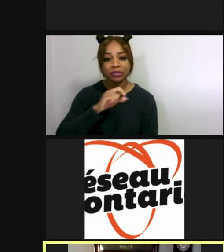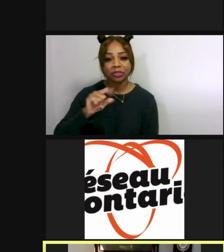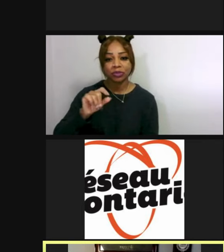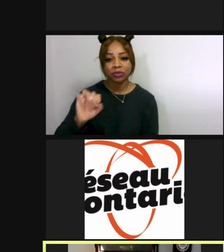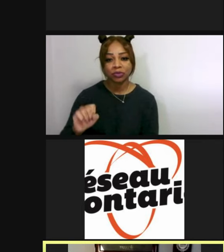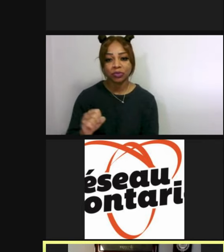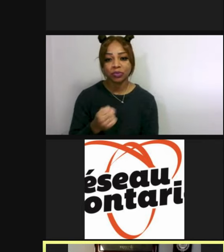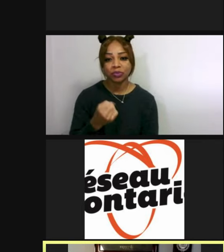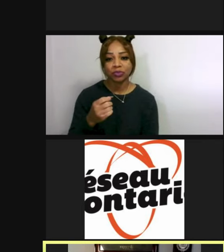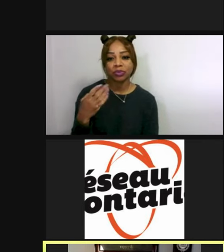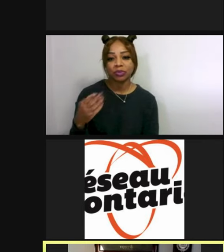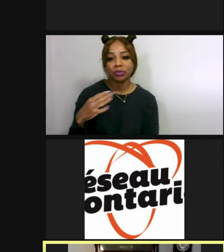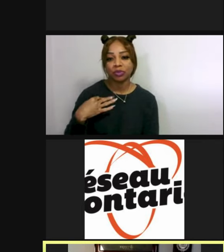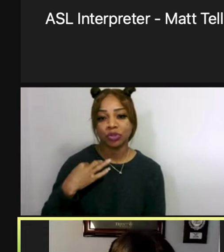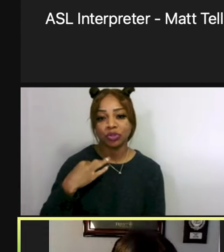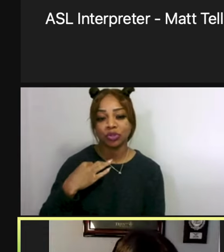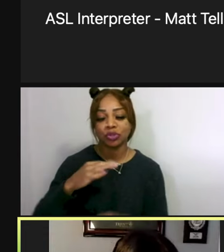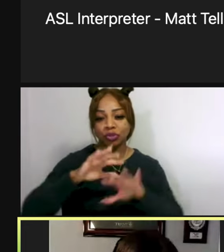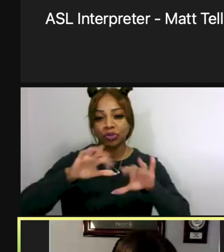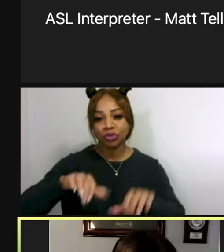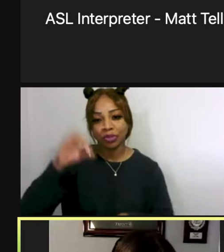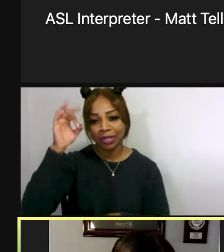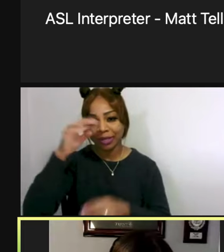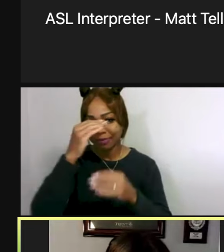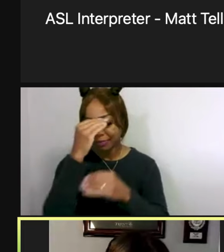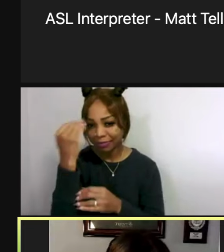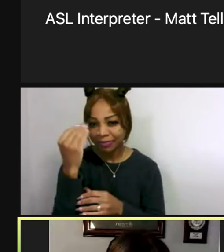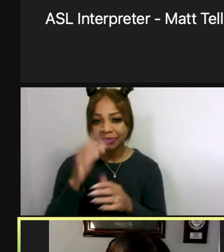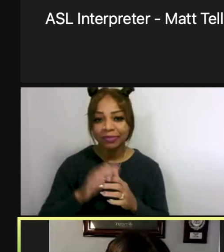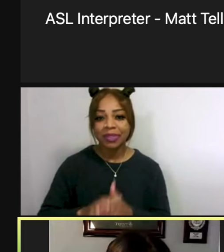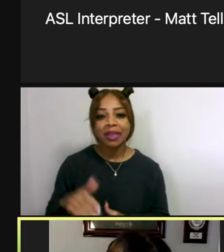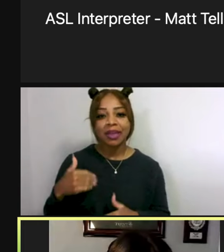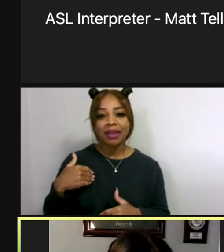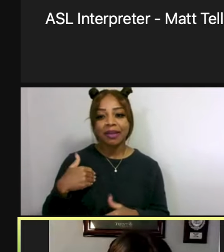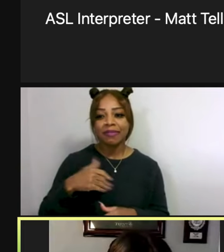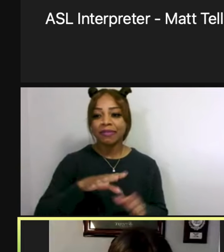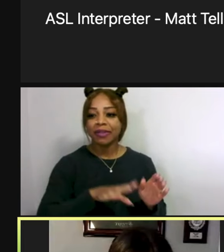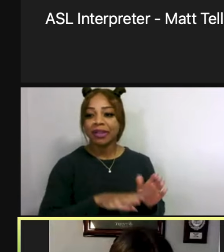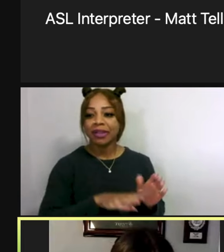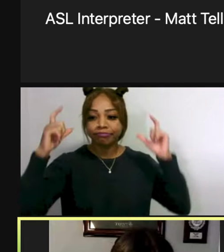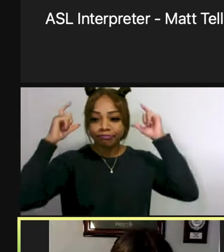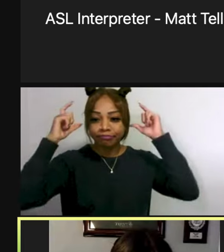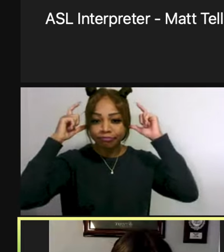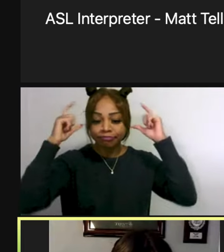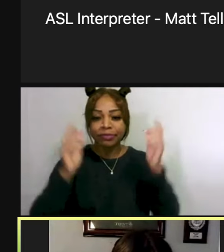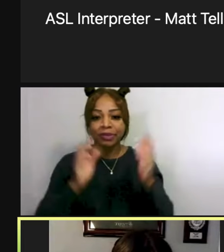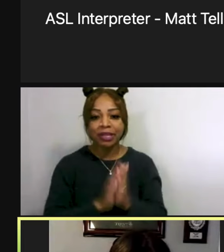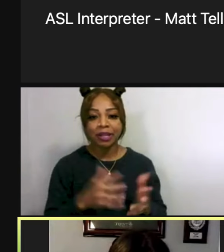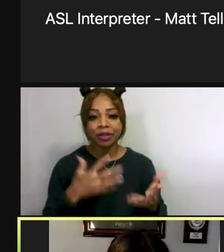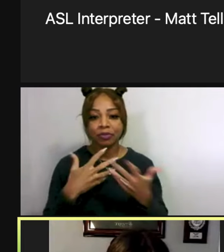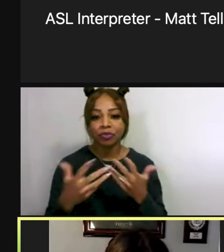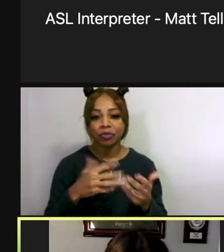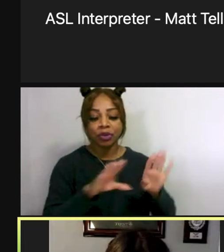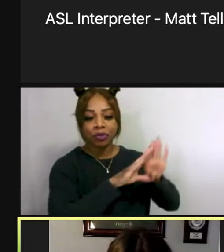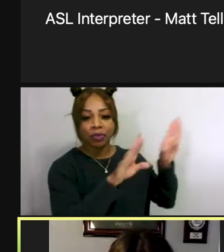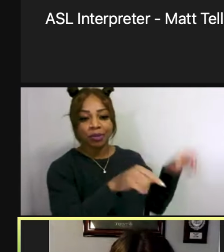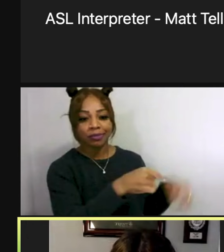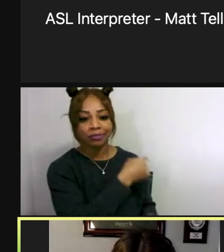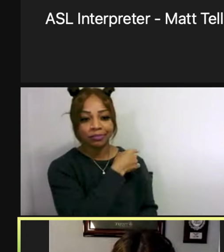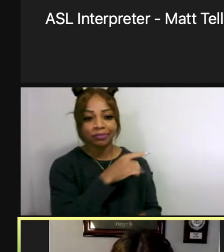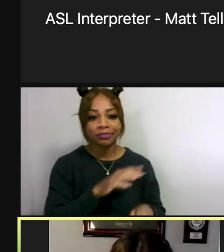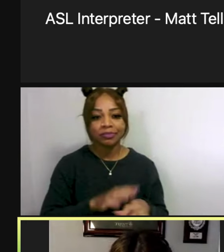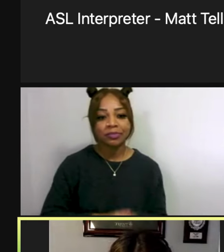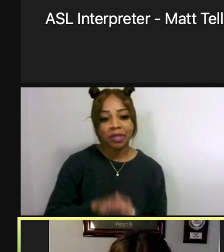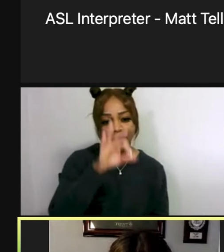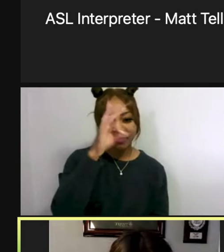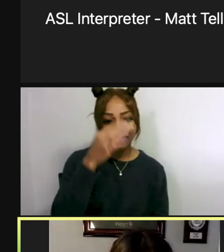l'abonnement. Je suis une femme de vingtaine avec des lunettes rondes à monture dorée, des cheveux bruns foncés, mi-blancs avec une frage. Donc,